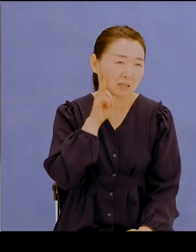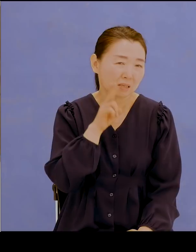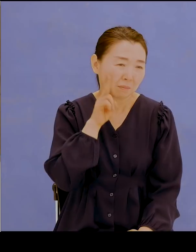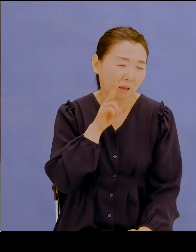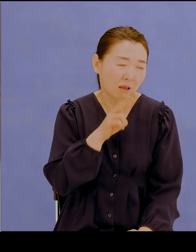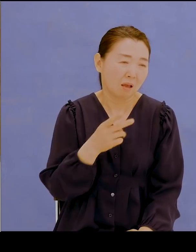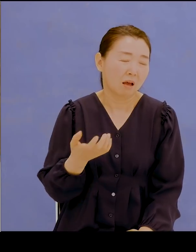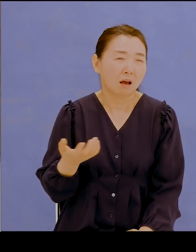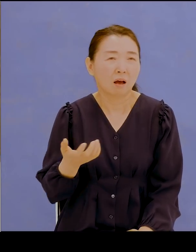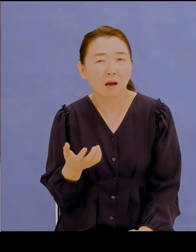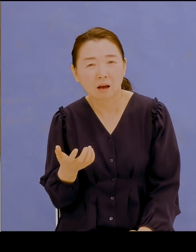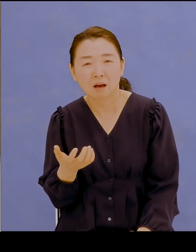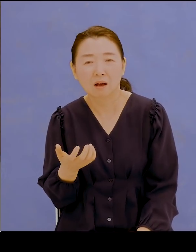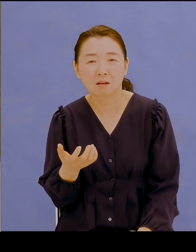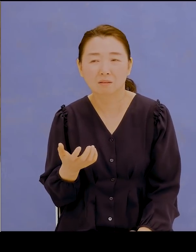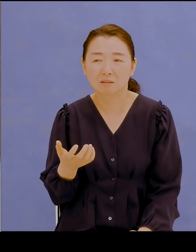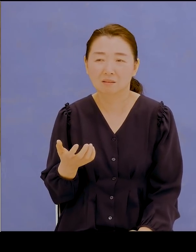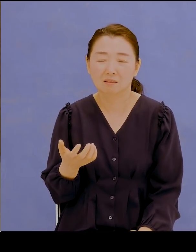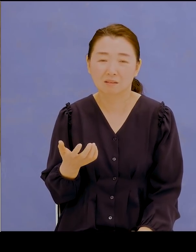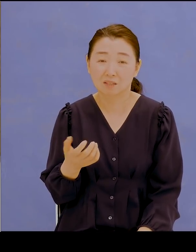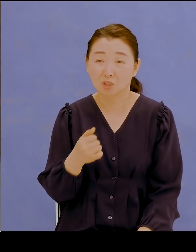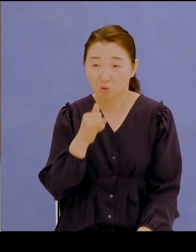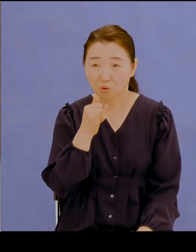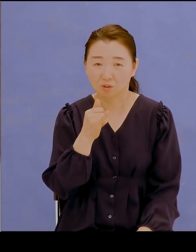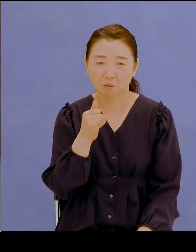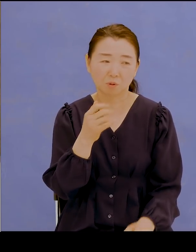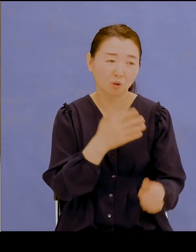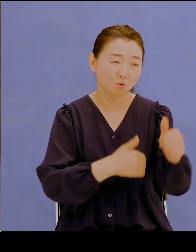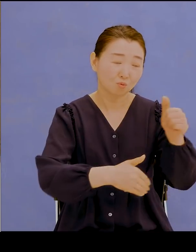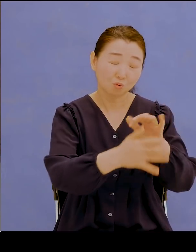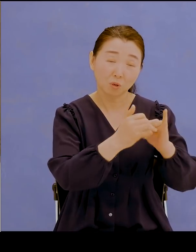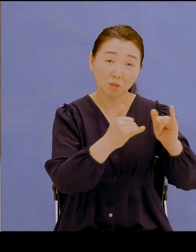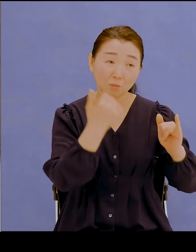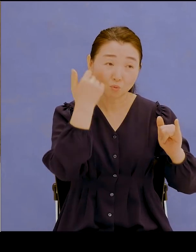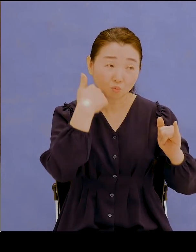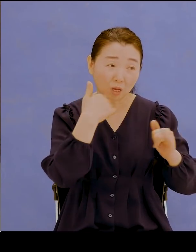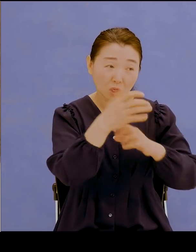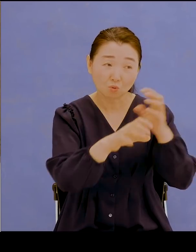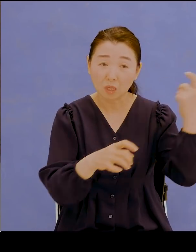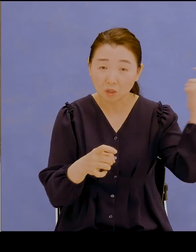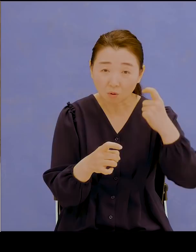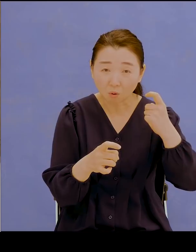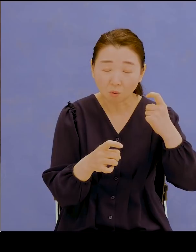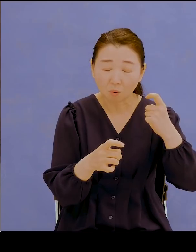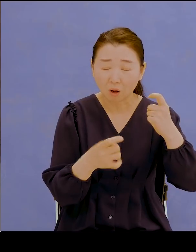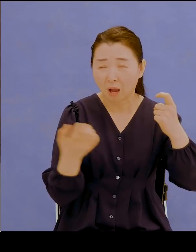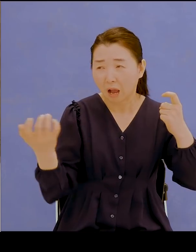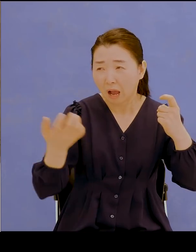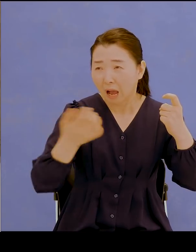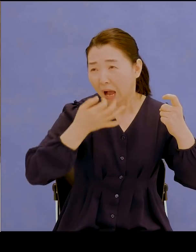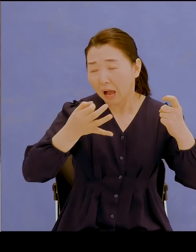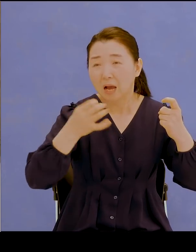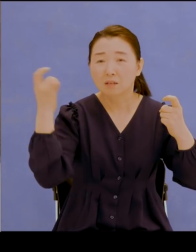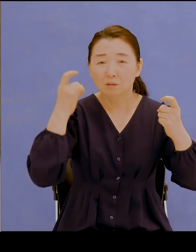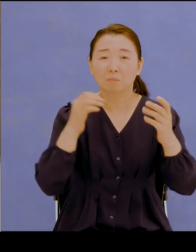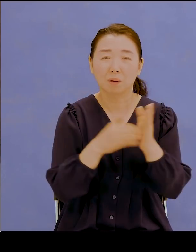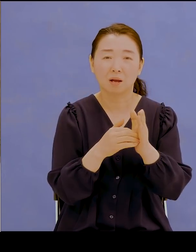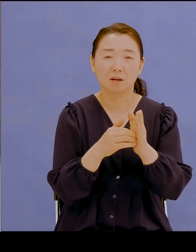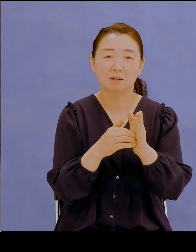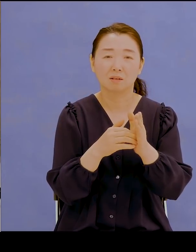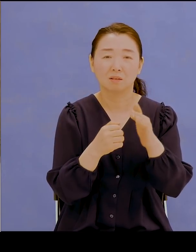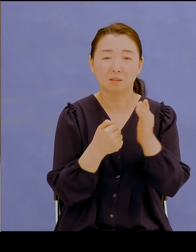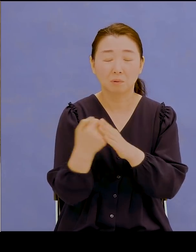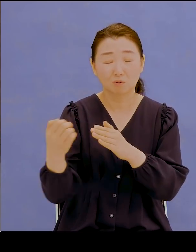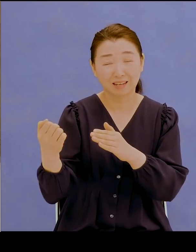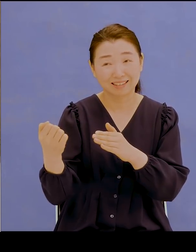주변에서 어떤 사람이 저희 지금 주택이거든요. 창문에서 이제 아픈 소리 들었나 봐요. 그러니까 얘를